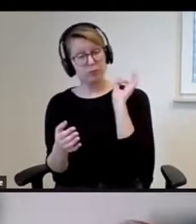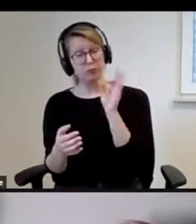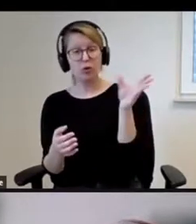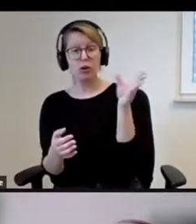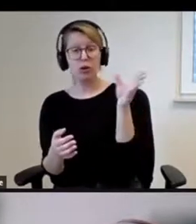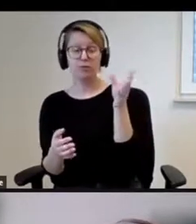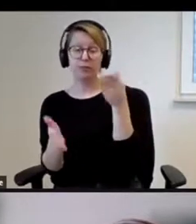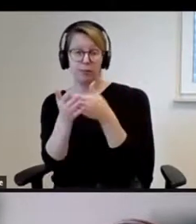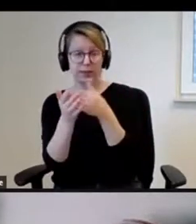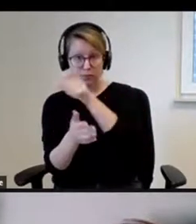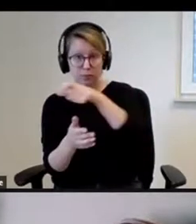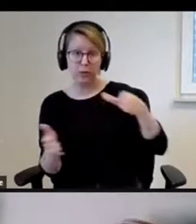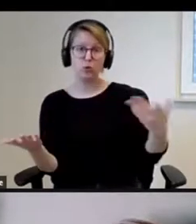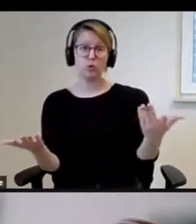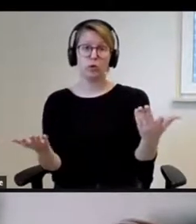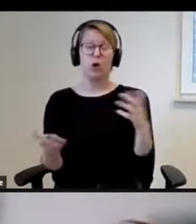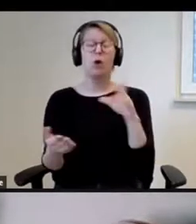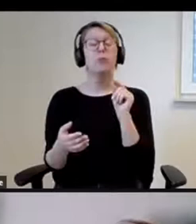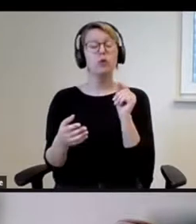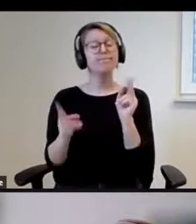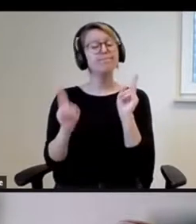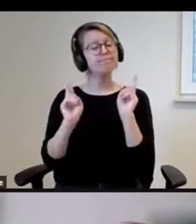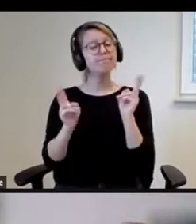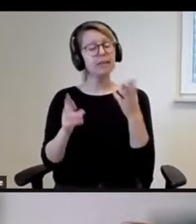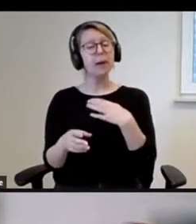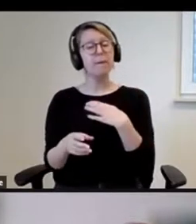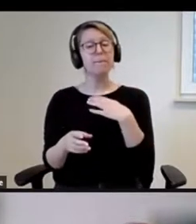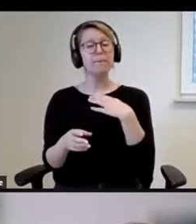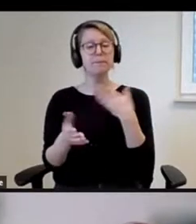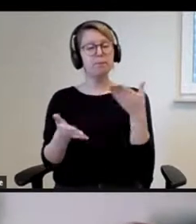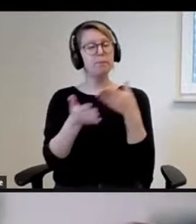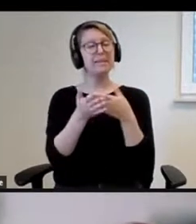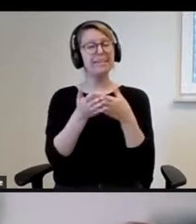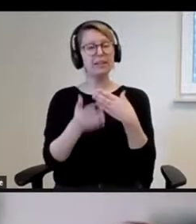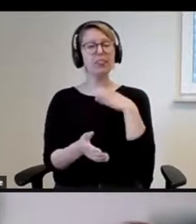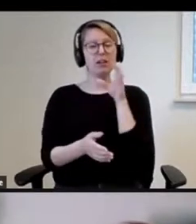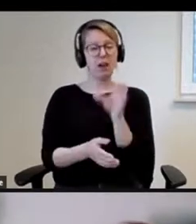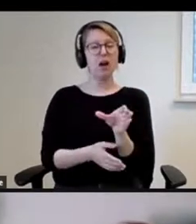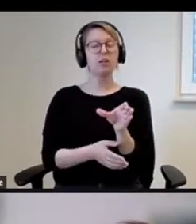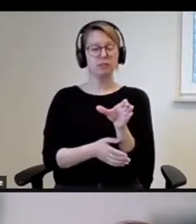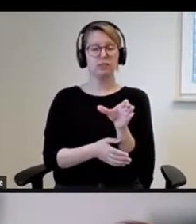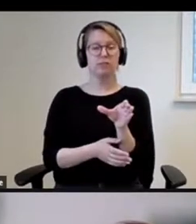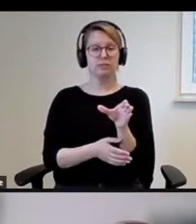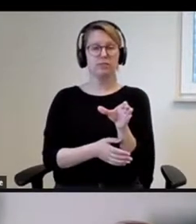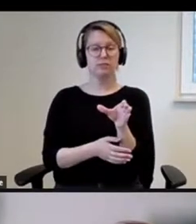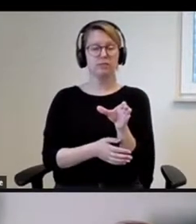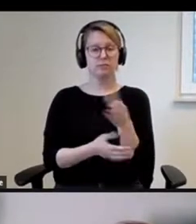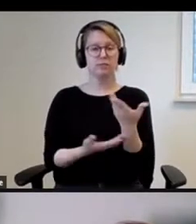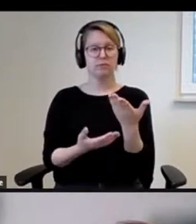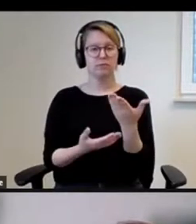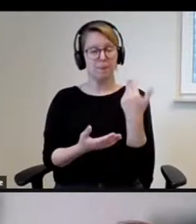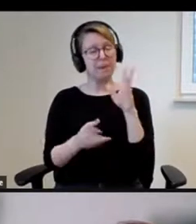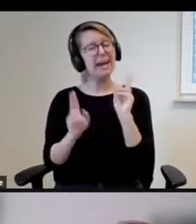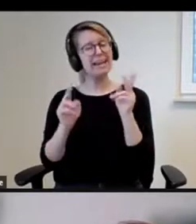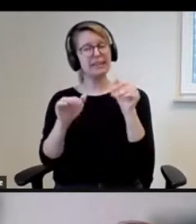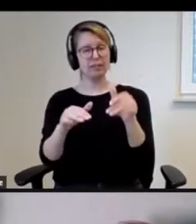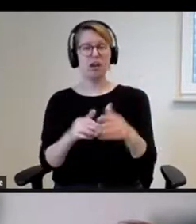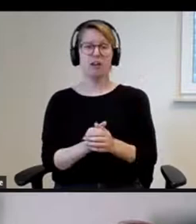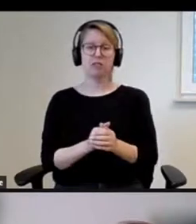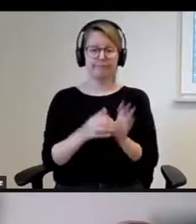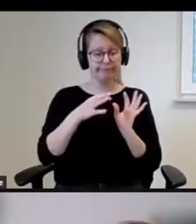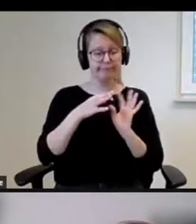dit en anglais. On voulait aussi qu'il y ait des corrections dans tout ce qui est